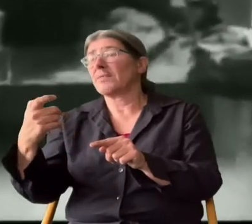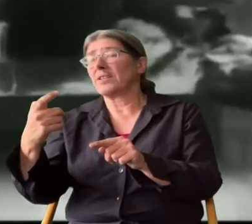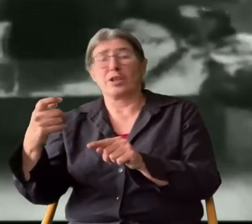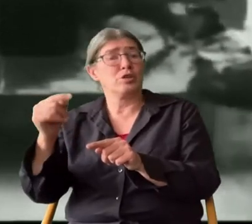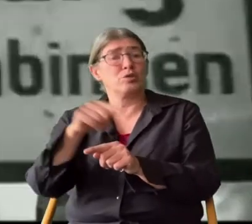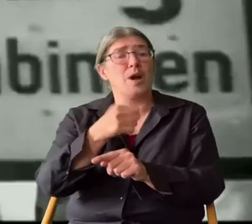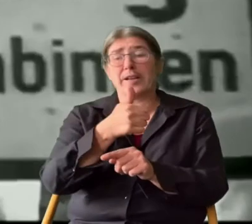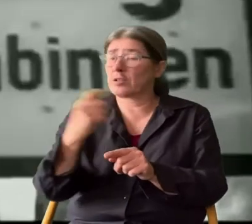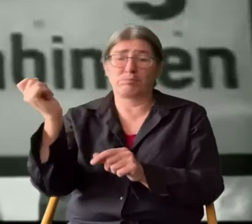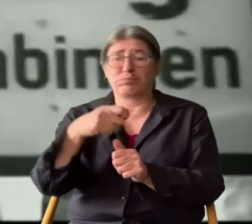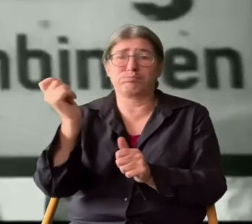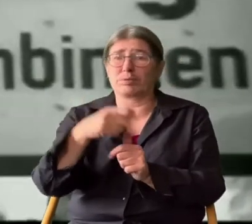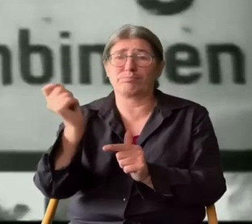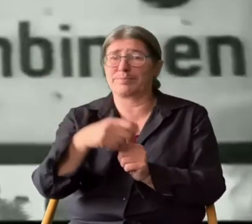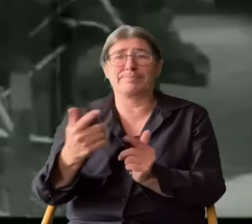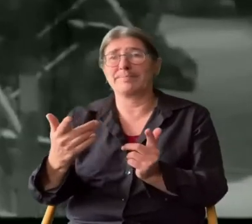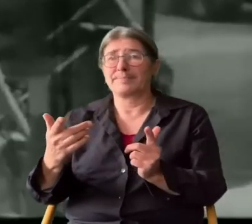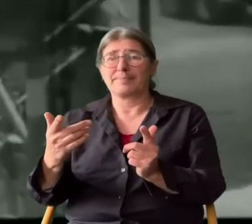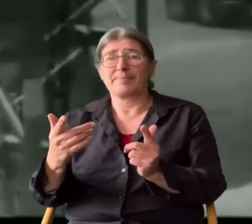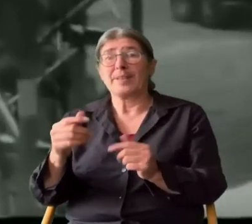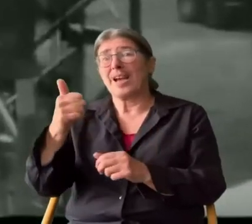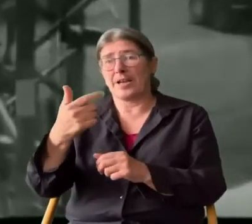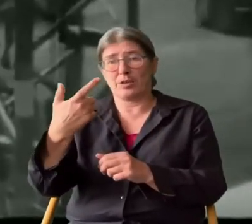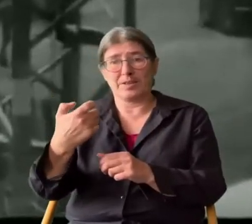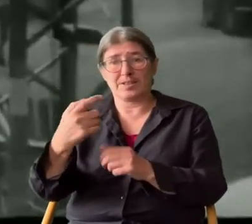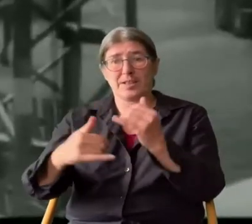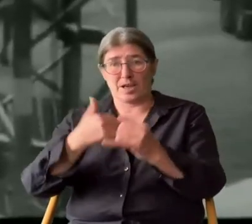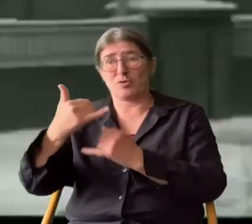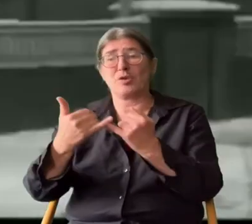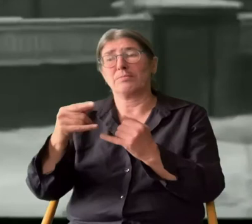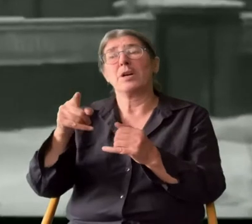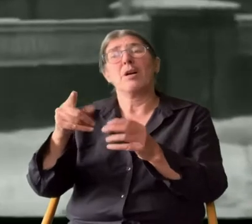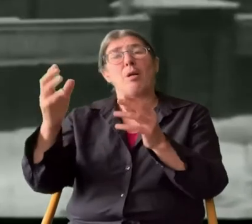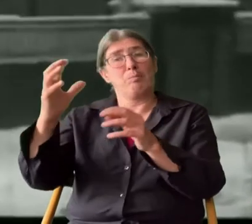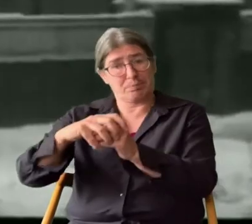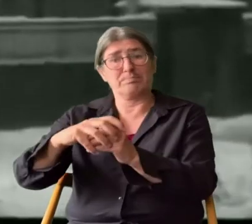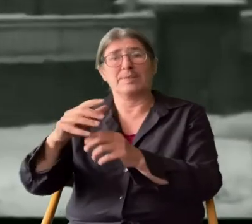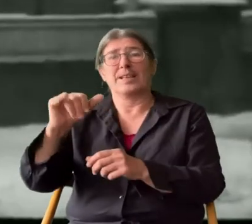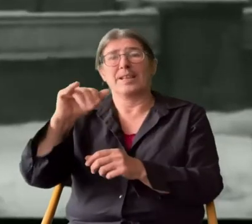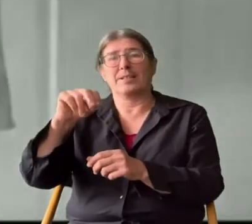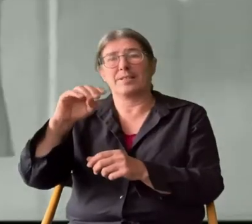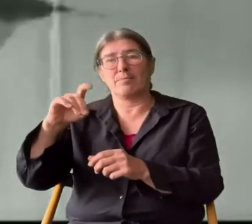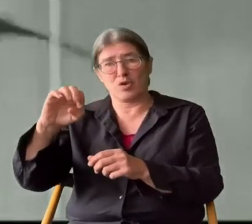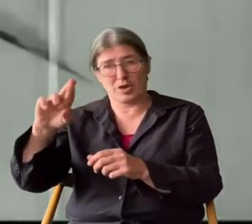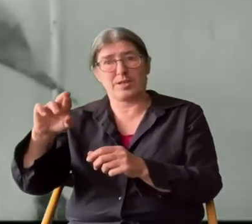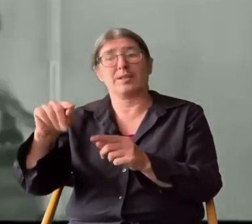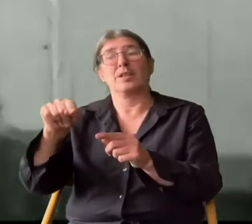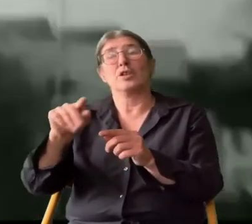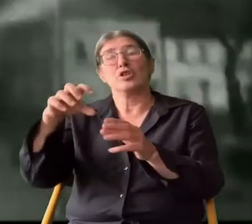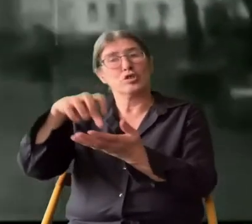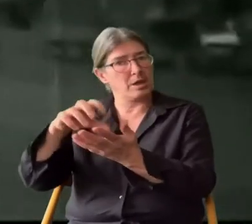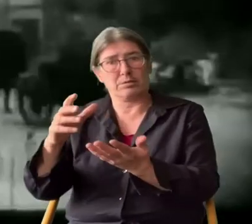20:1 überlegen. Am 21. Januar fällt Insterburg. Eine Stadt, die weitgehend vom